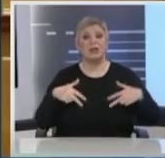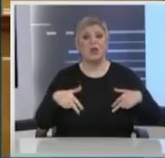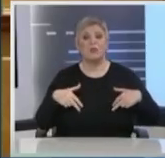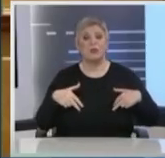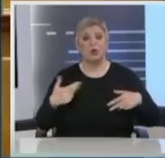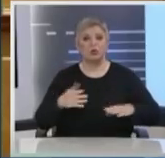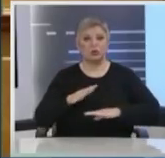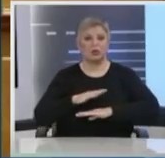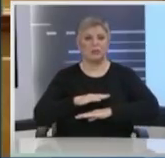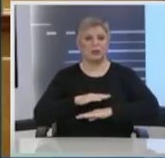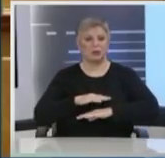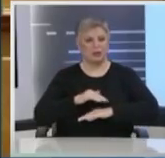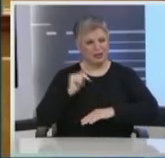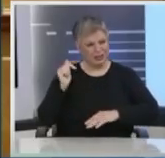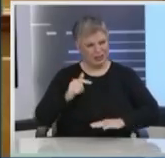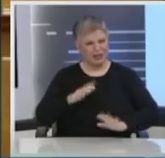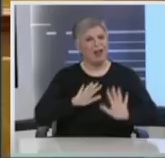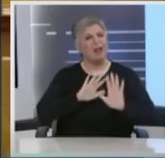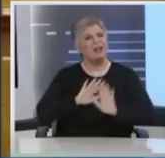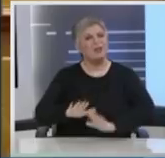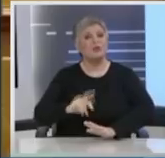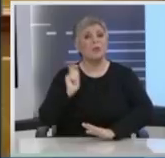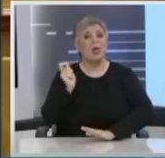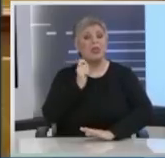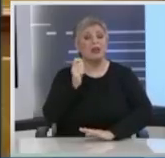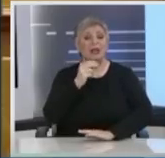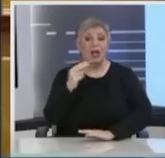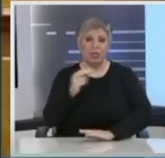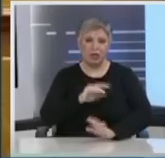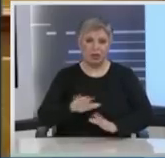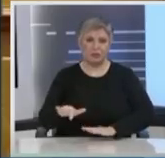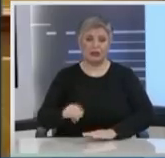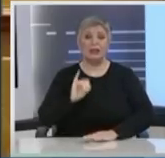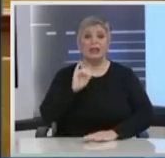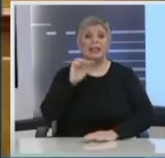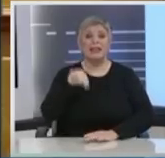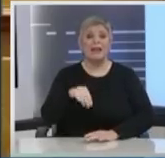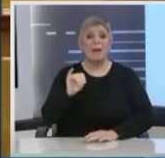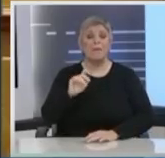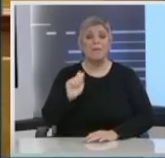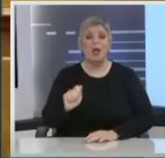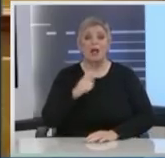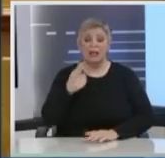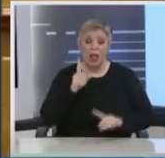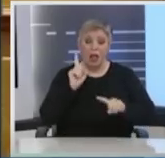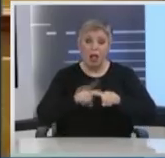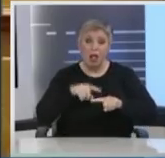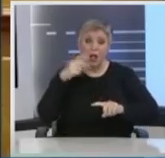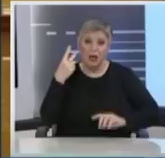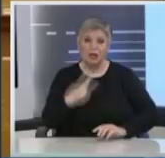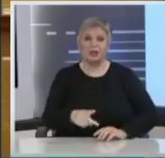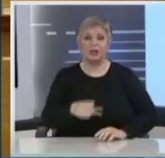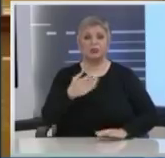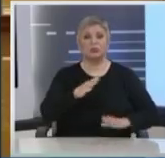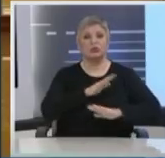είδους συζητήσεις ας αφήσουμε απ' έξω τα εθνικά θέματα. Τα Ίμια είναι ελληνικά νησιά τα οποία διαφυλάσσονται από τις ελληνικές